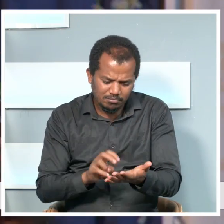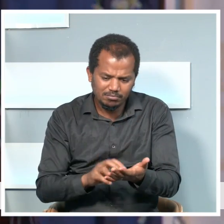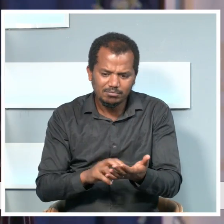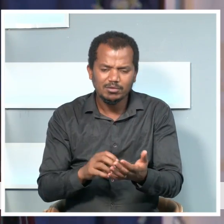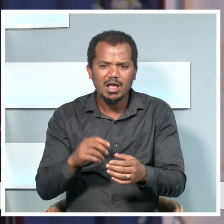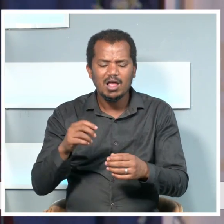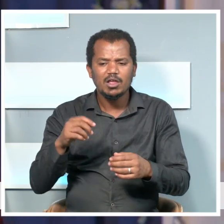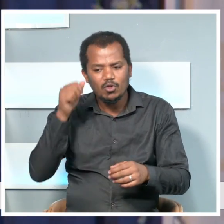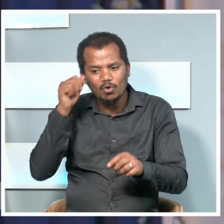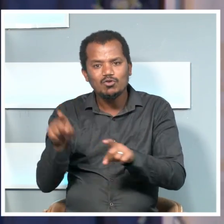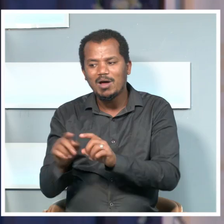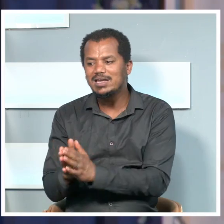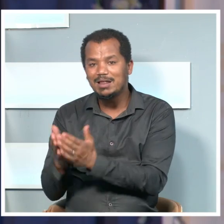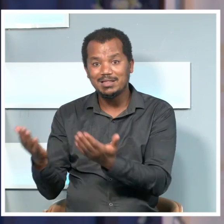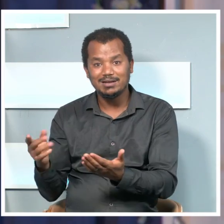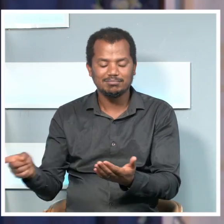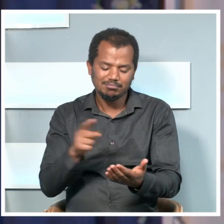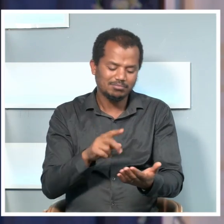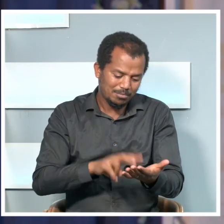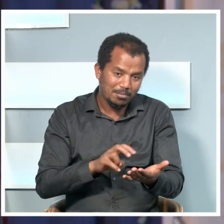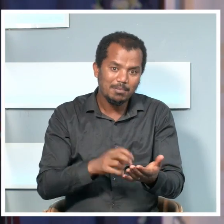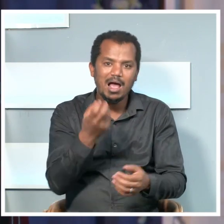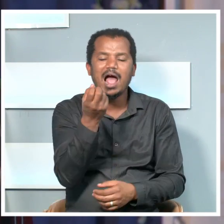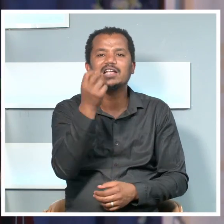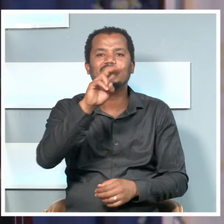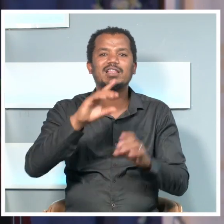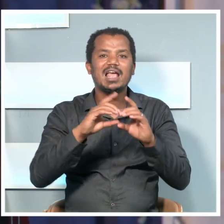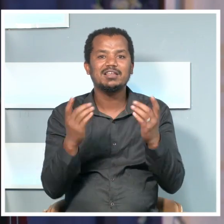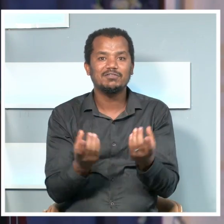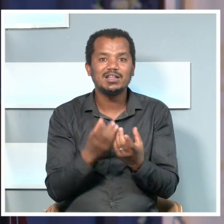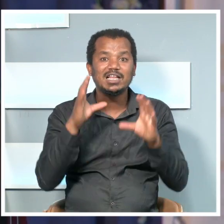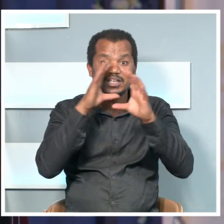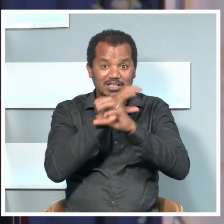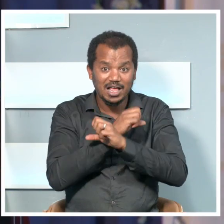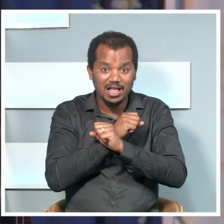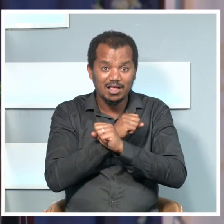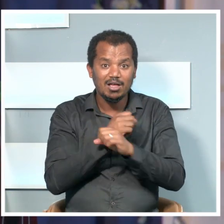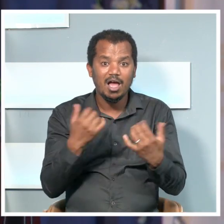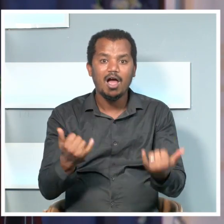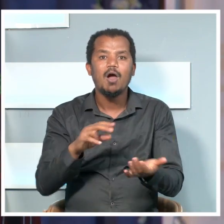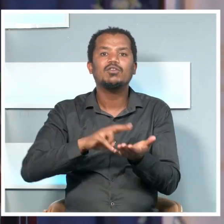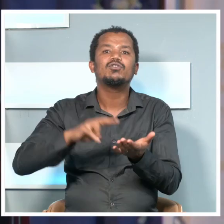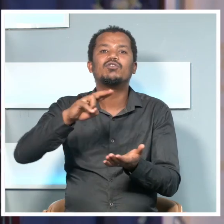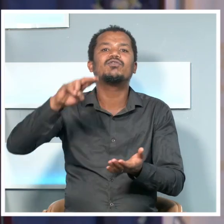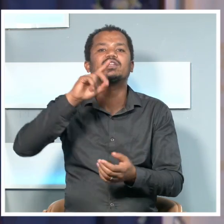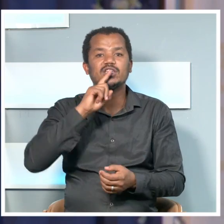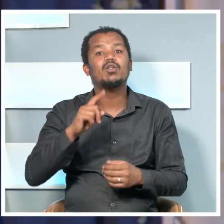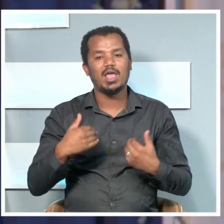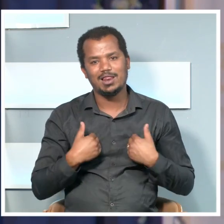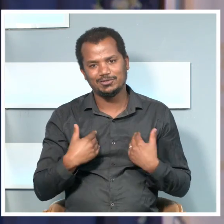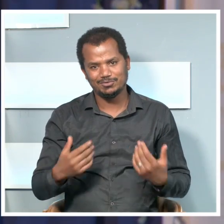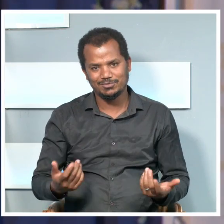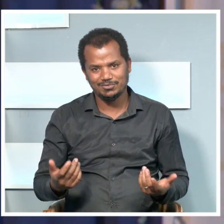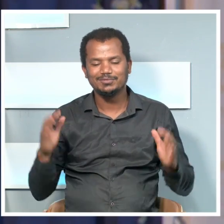ደግሞ የወንድሟን ደብተር በማንበብ 12ኛ ክፍል ጨርሳ አሁን ዩኒቨርሲቲ ነች ማለት ነው